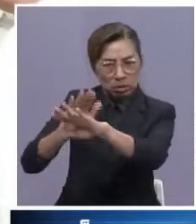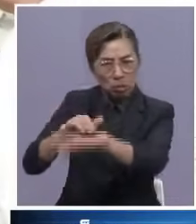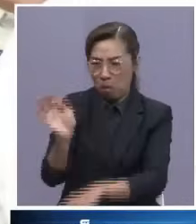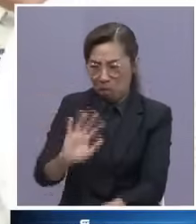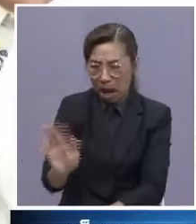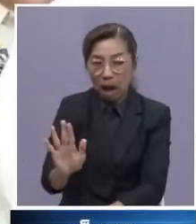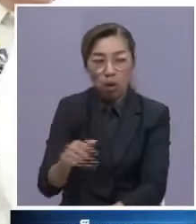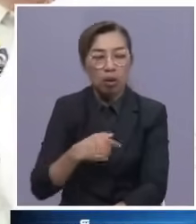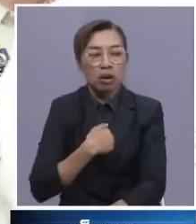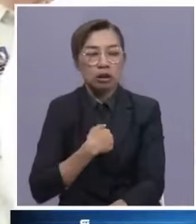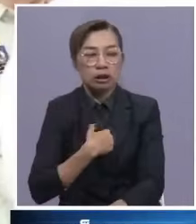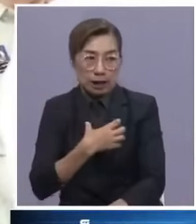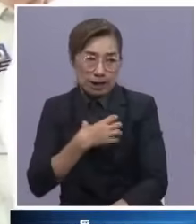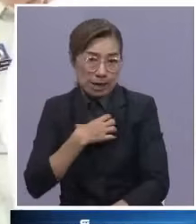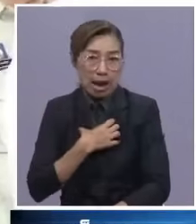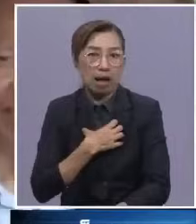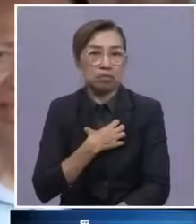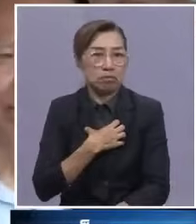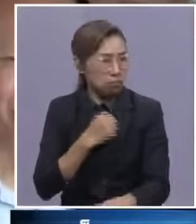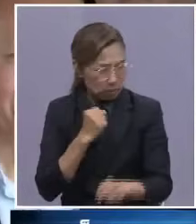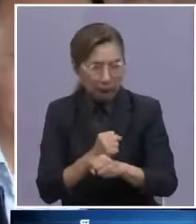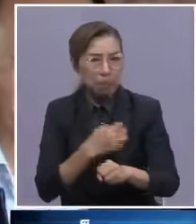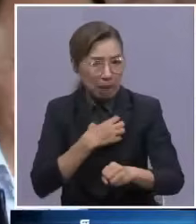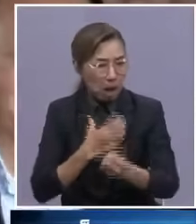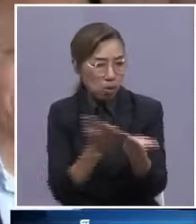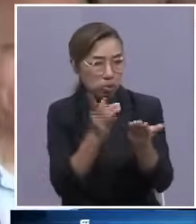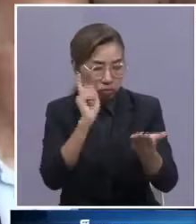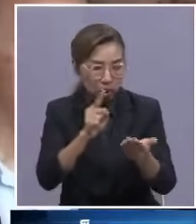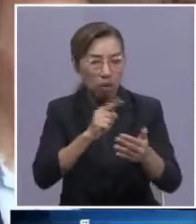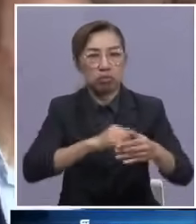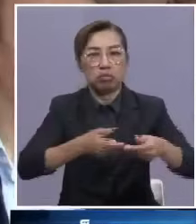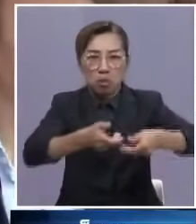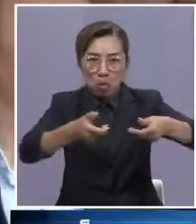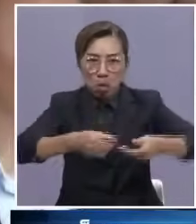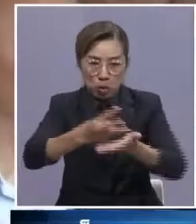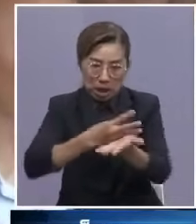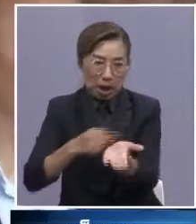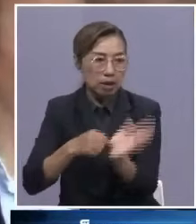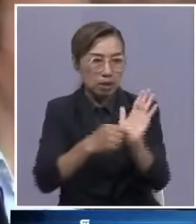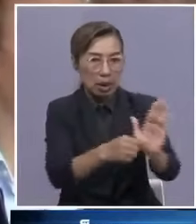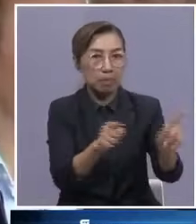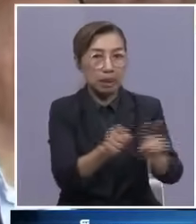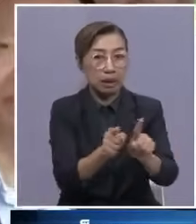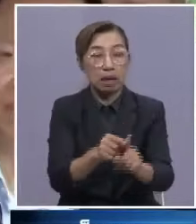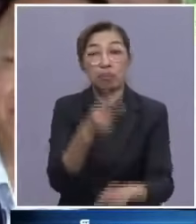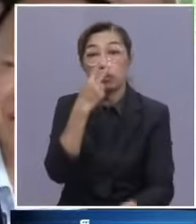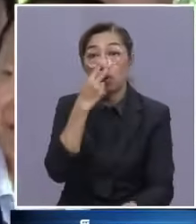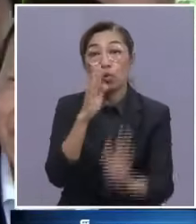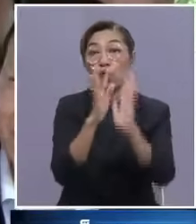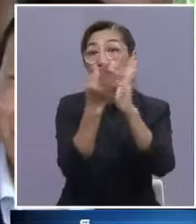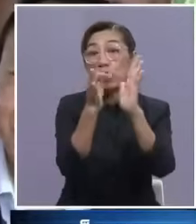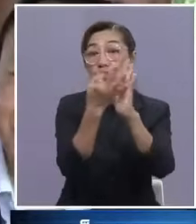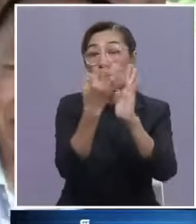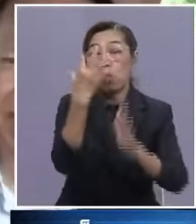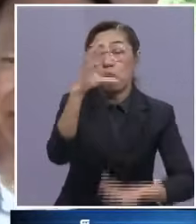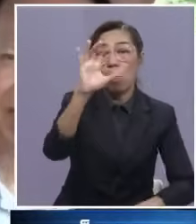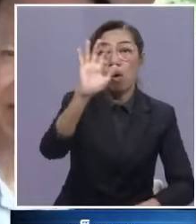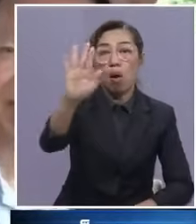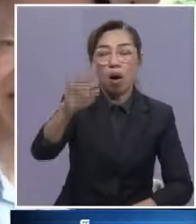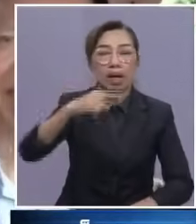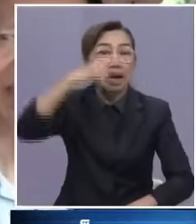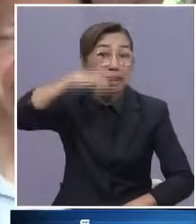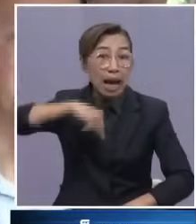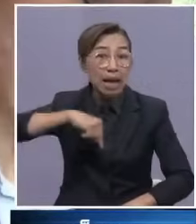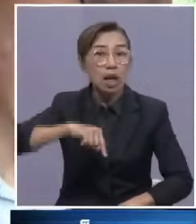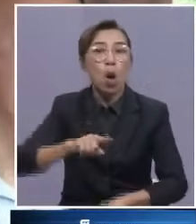สู้ก็ต้องสู้ด้วยวิชาการ ใช่แล้วตอนนี้หน้าเพจไทยคู่ฟ้าคุณผู้ชมถ้าติดตามนะจะมีข้อมูลนักวิช